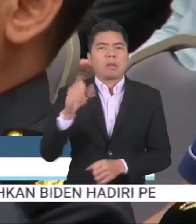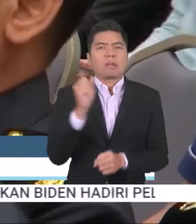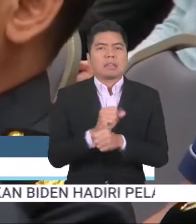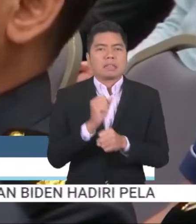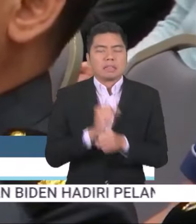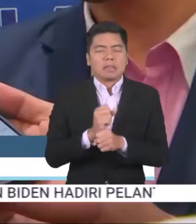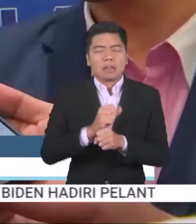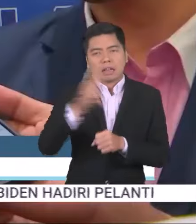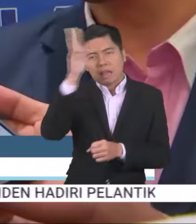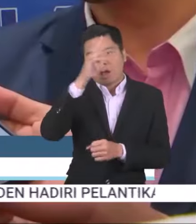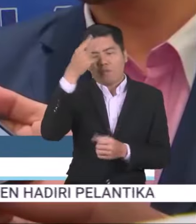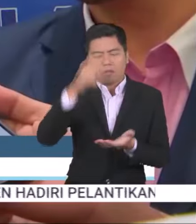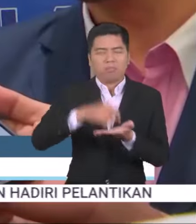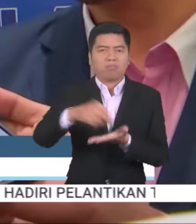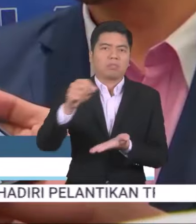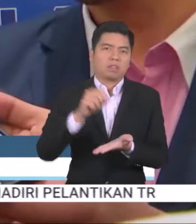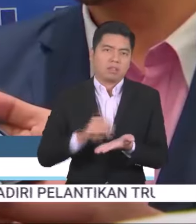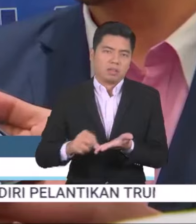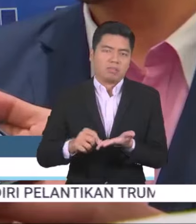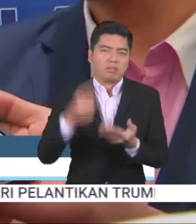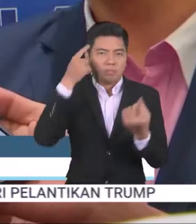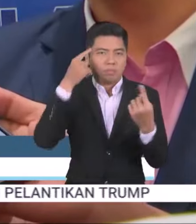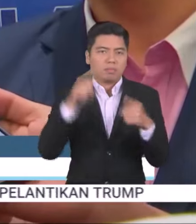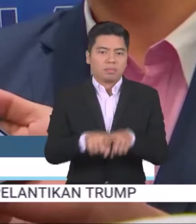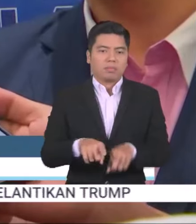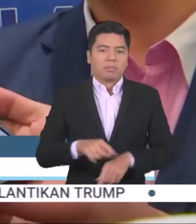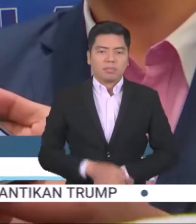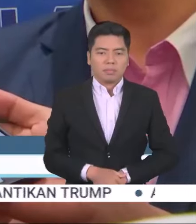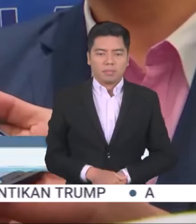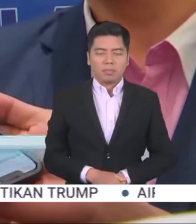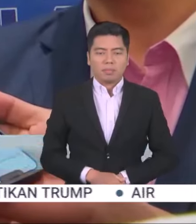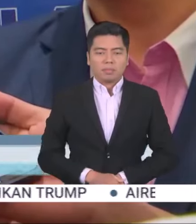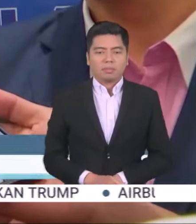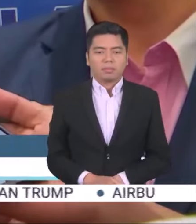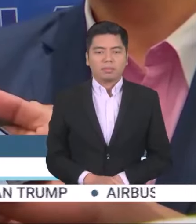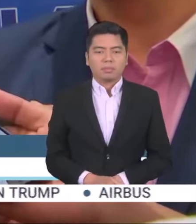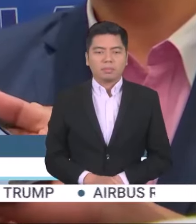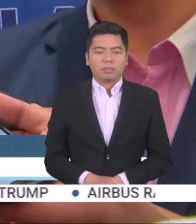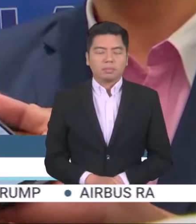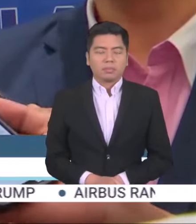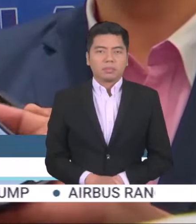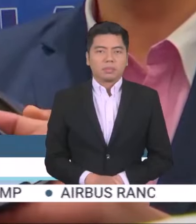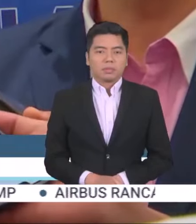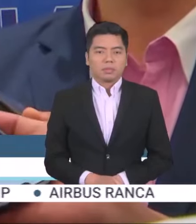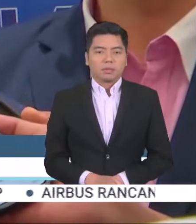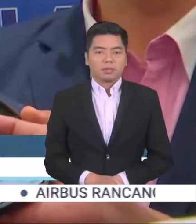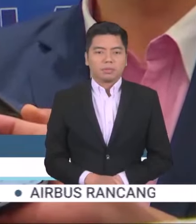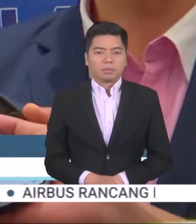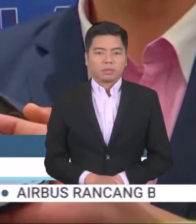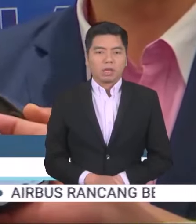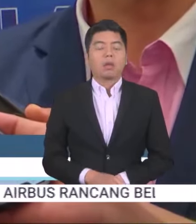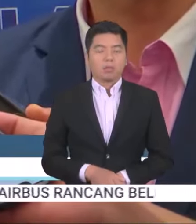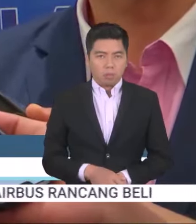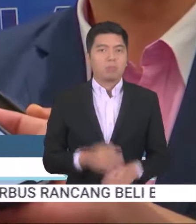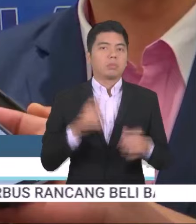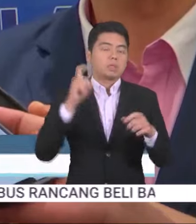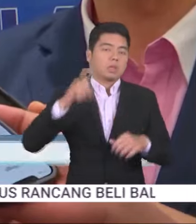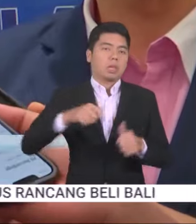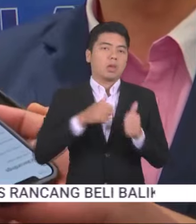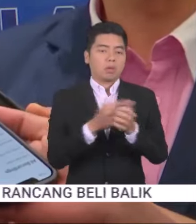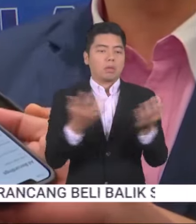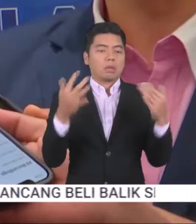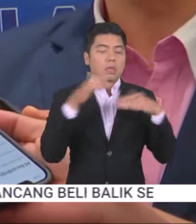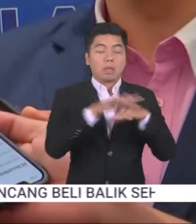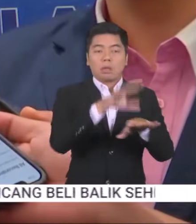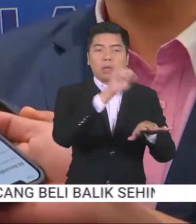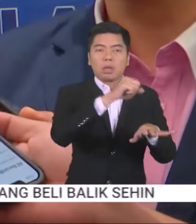menandatangani option berkenaan. Dengarlah nasihat JPA, ikutlah sesi libat urus ni pada JPA. Jangan